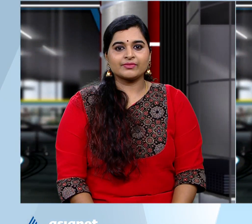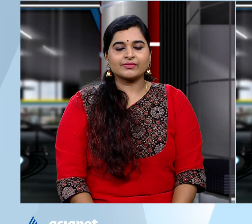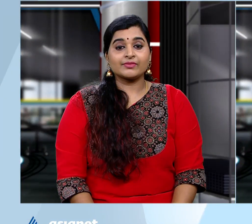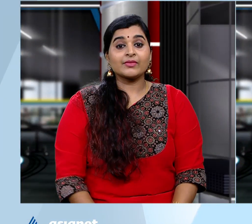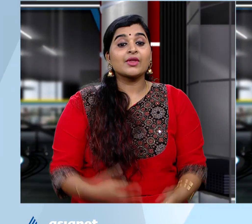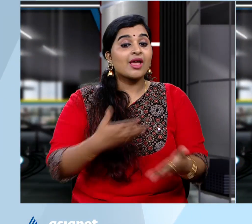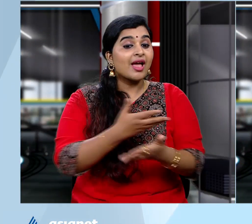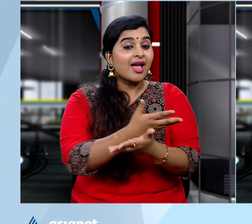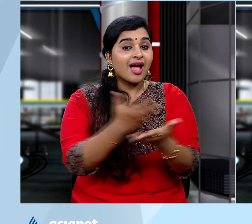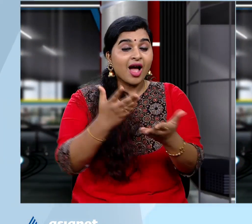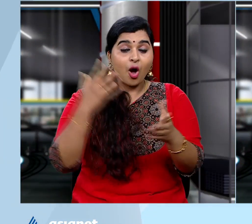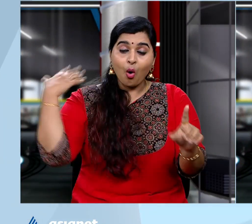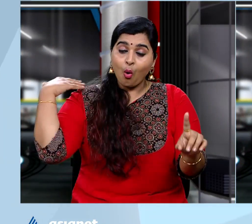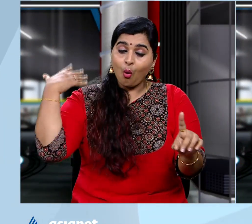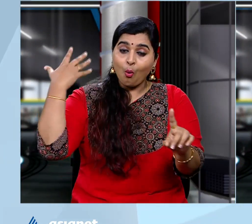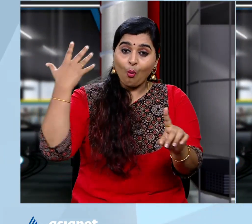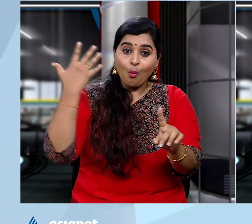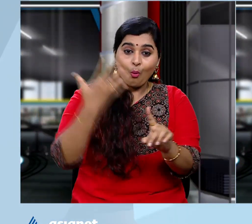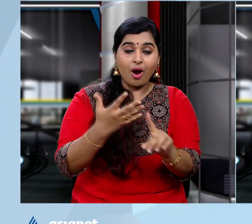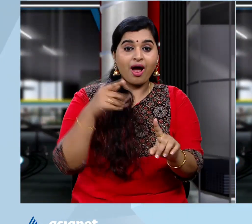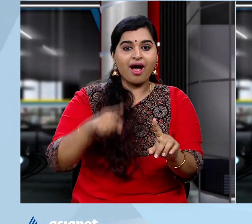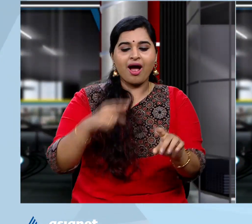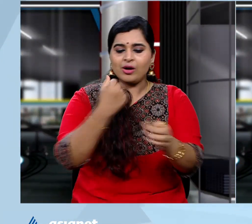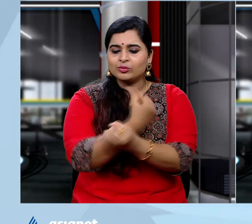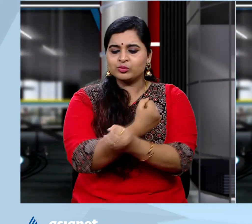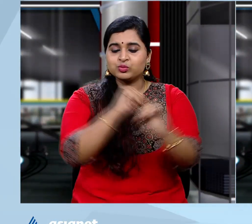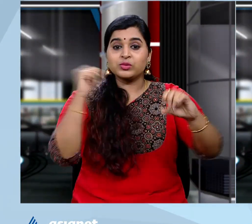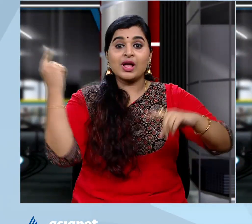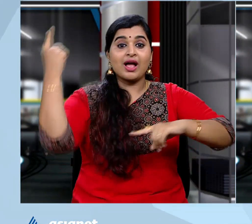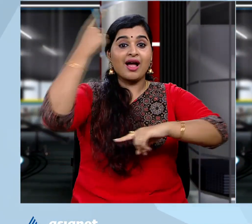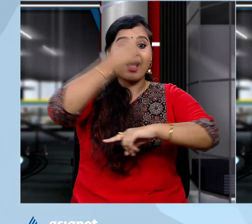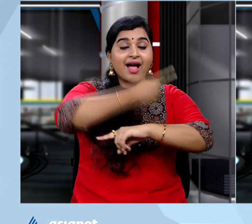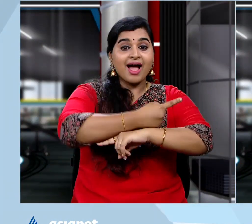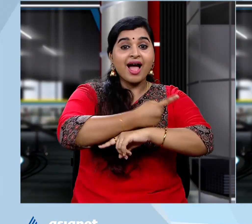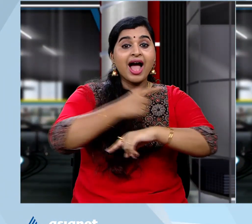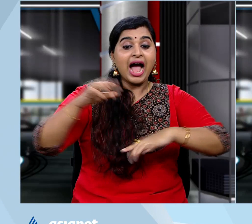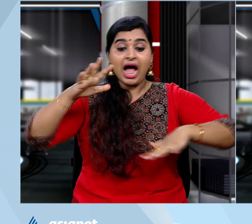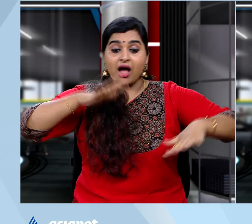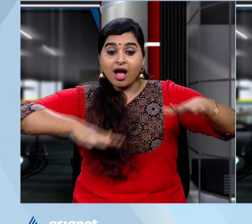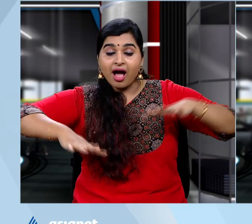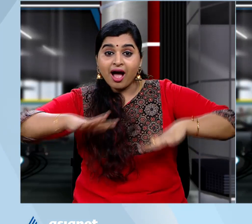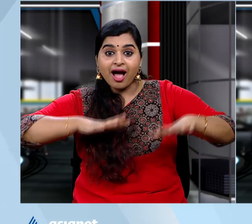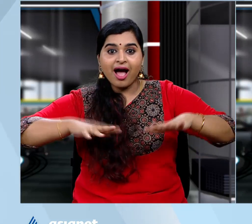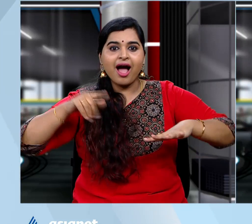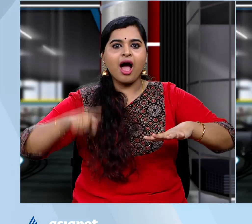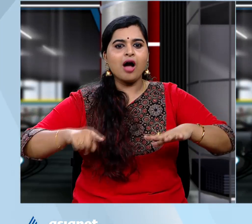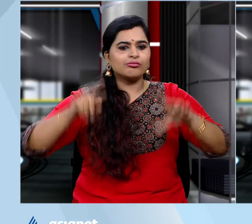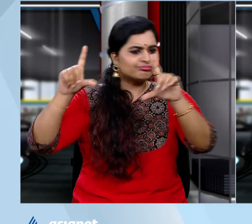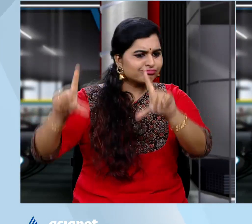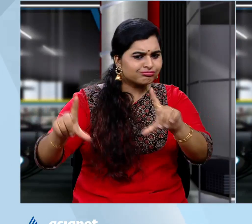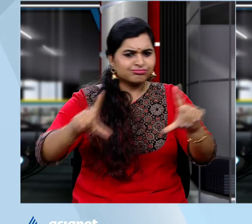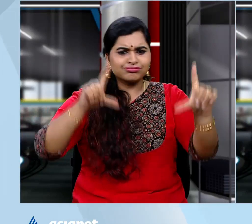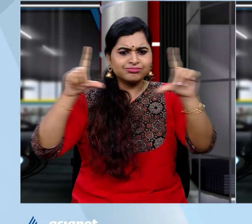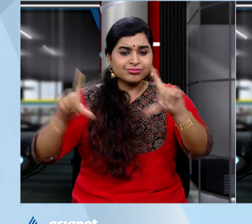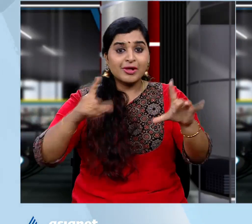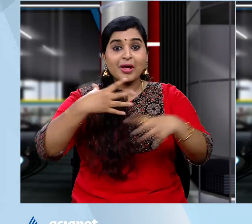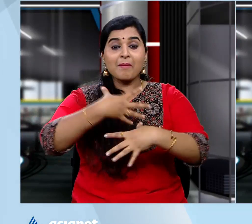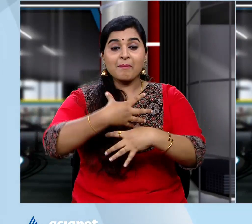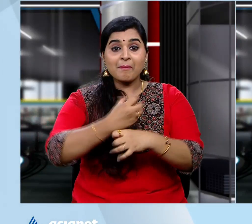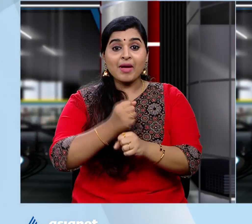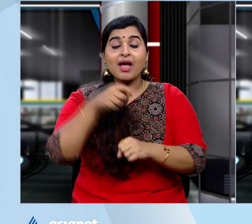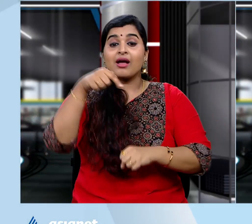എല്ലാ സ്വാതന്ത്ര്യ ദിനത്തിലും പാലക്കാട്ടെ നാടക കൂട്ടായ്മയായ ടാബ് ലഘുനാടകങ്ങൾ ചേർത്ത് രംഗോത്സവം ഒരുക്കാറുണ്ട്. ഇക്കുറി